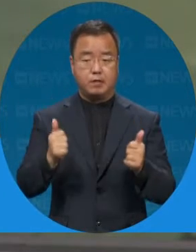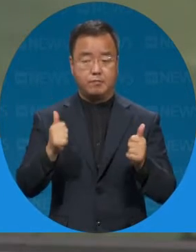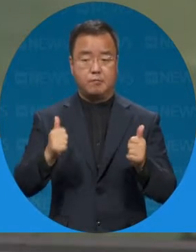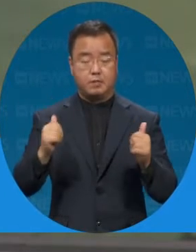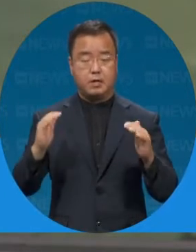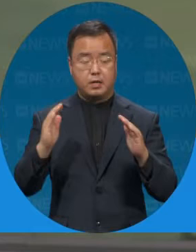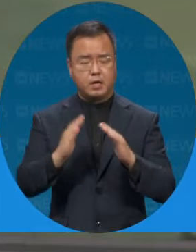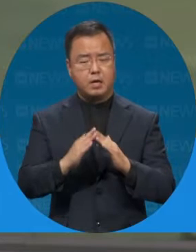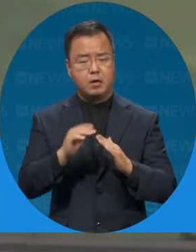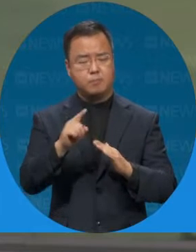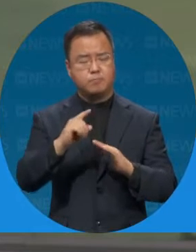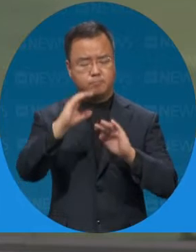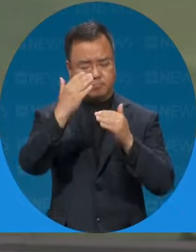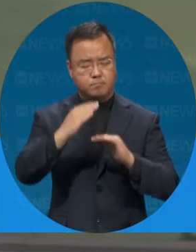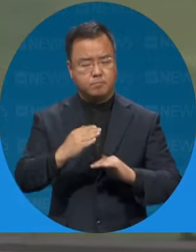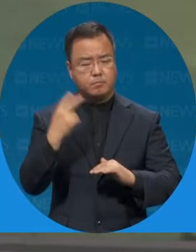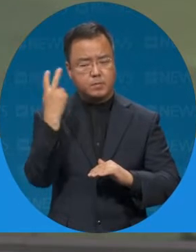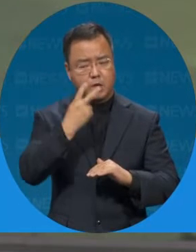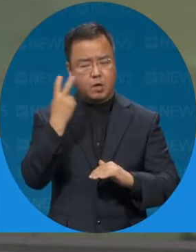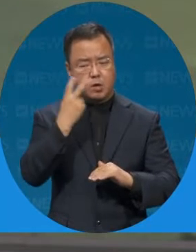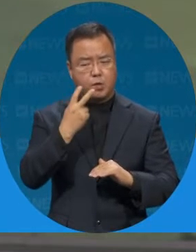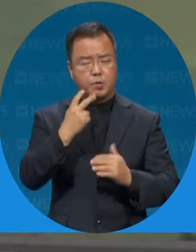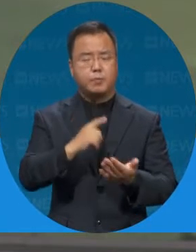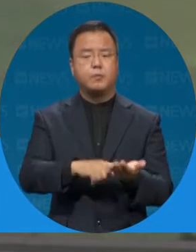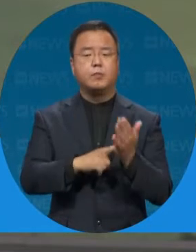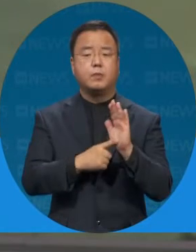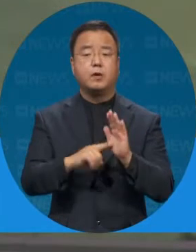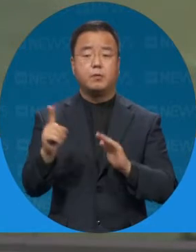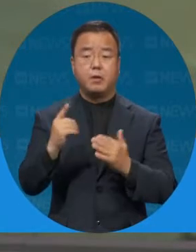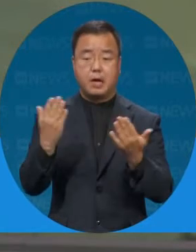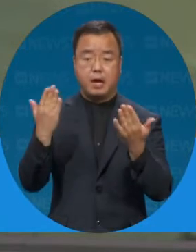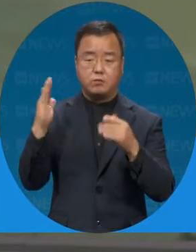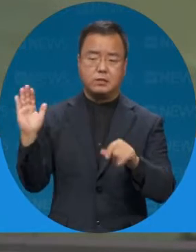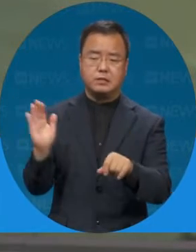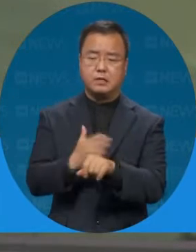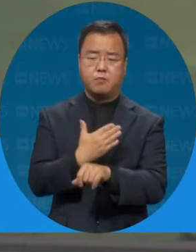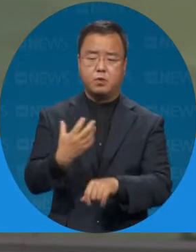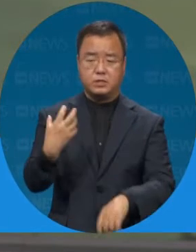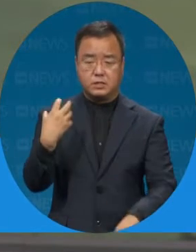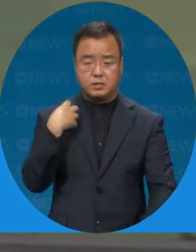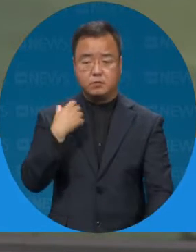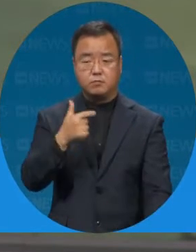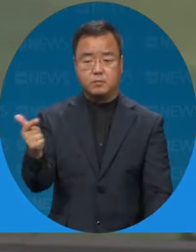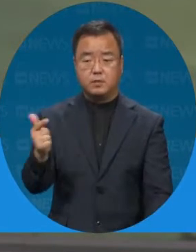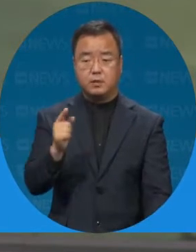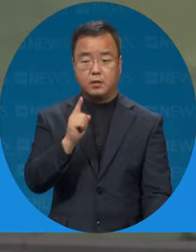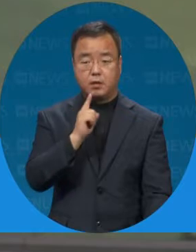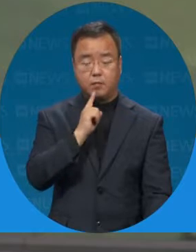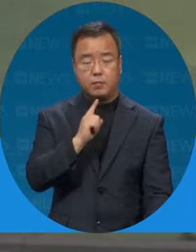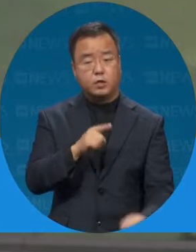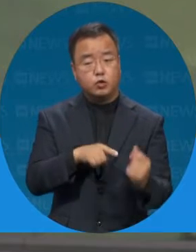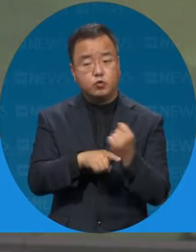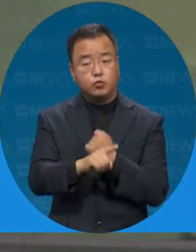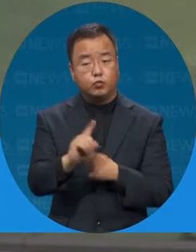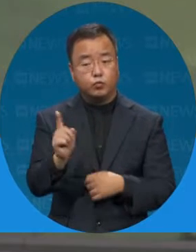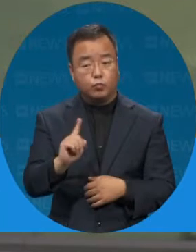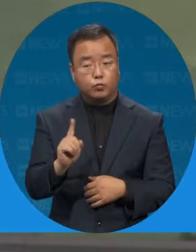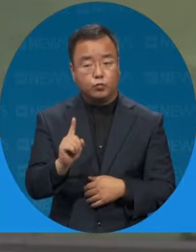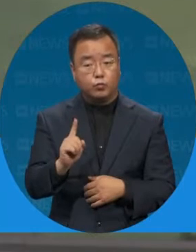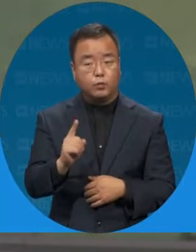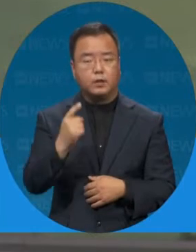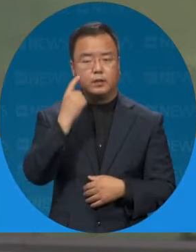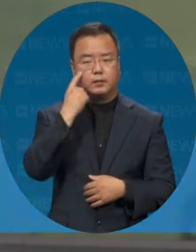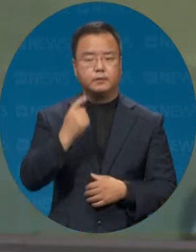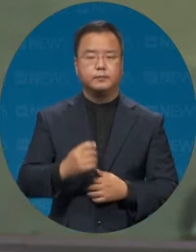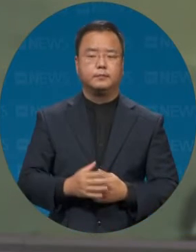대한 검시관 에 판단이 나왔는데 학교 측의 책임이 크다 는 결론이 얻습니다 어떤 이유 였는지 글로벌 뉴스 브리핑